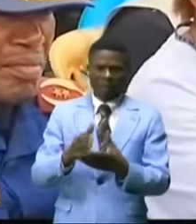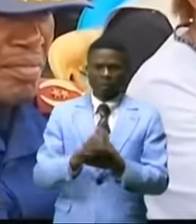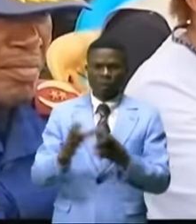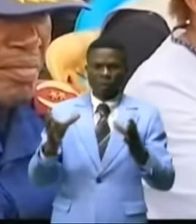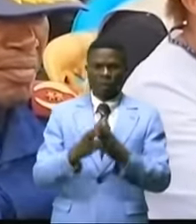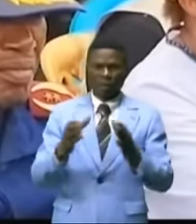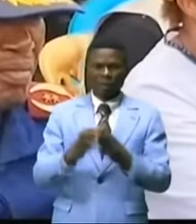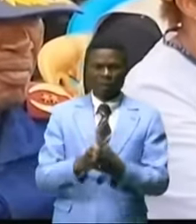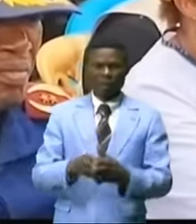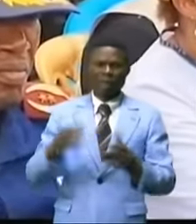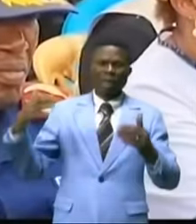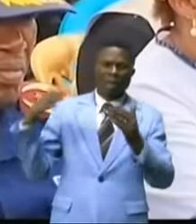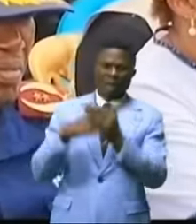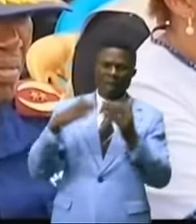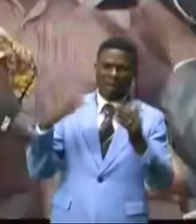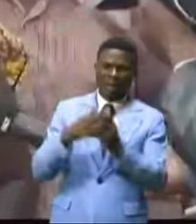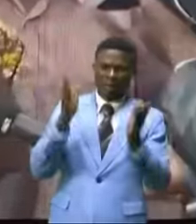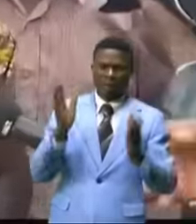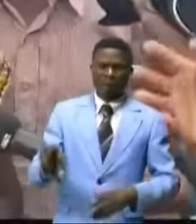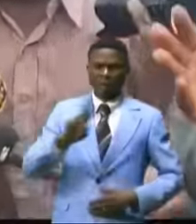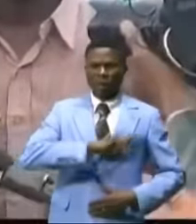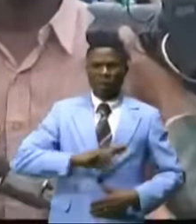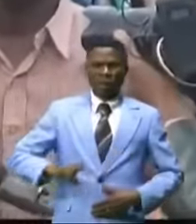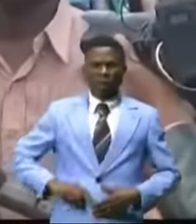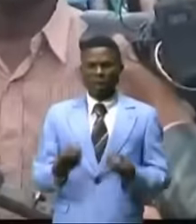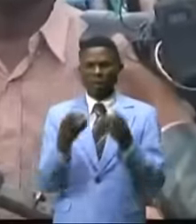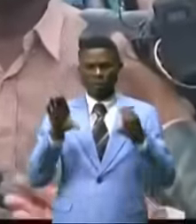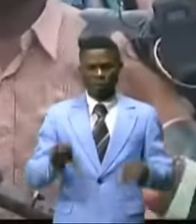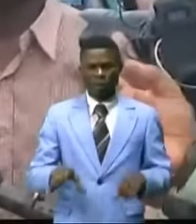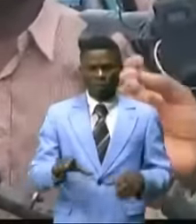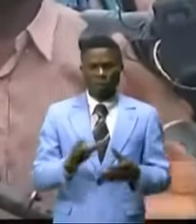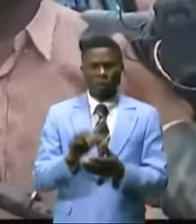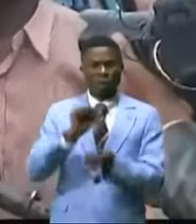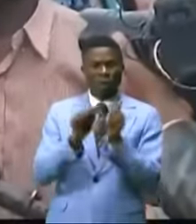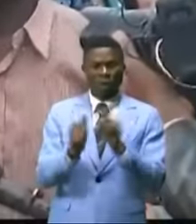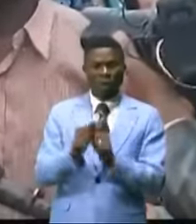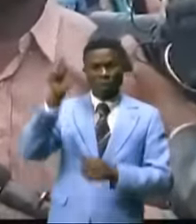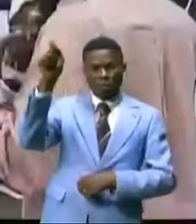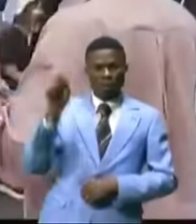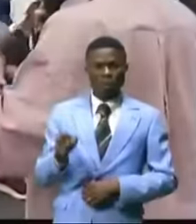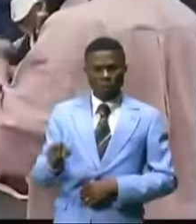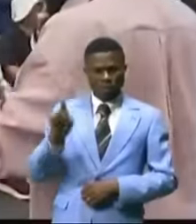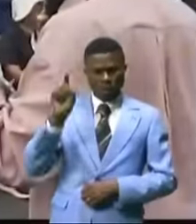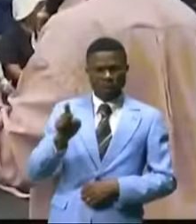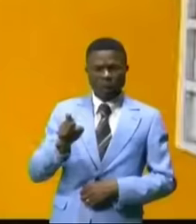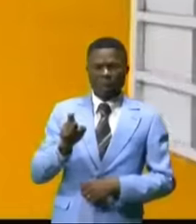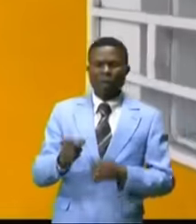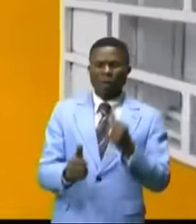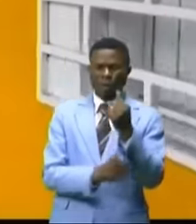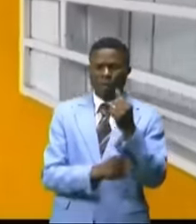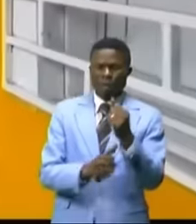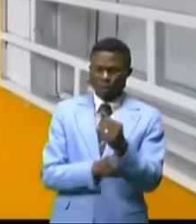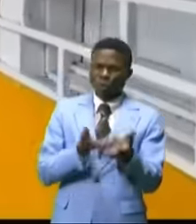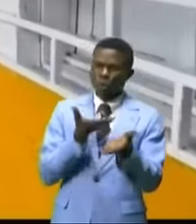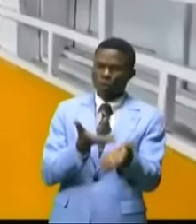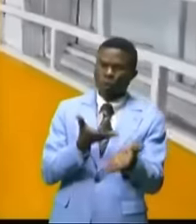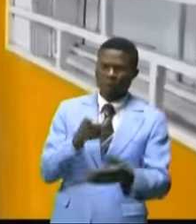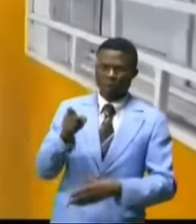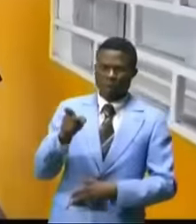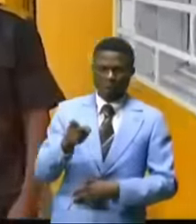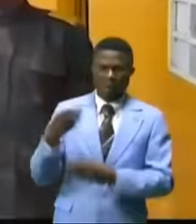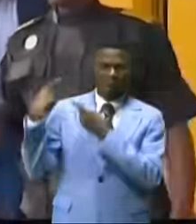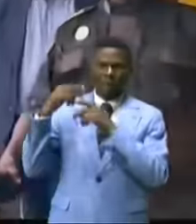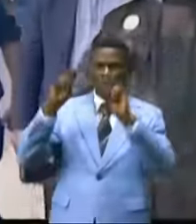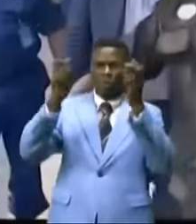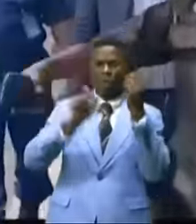les agresseurs de la République démocratique du Congo. Leur situation mérite une attention particulière. Notons que depuis